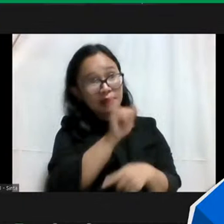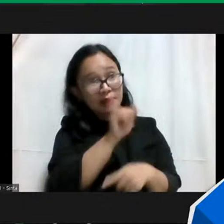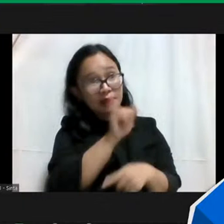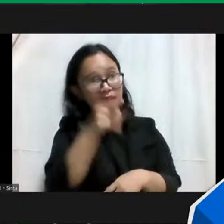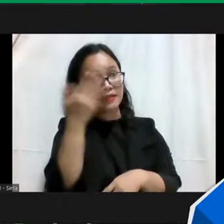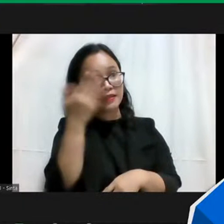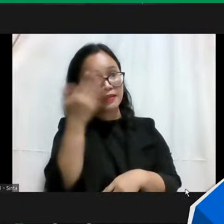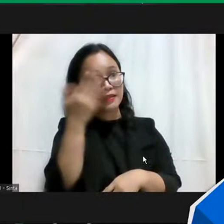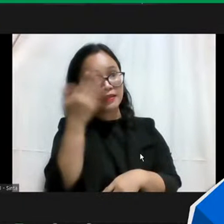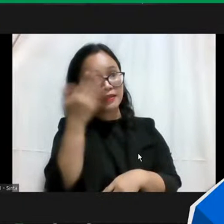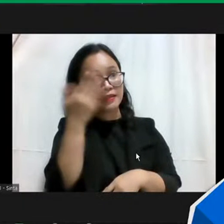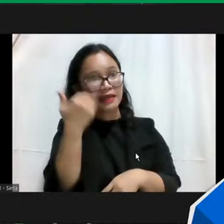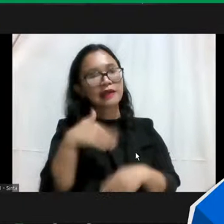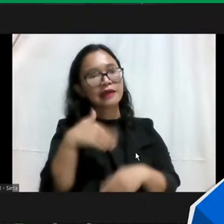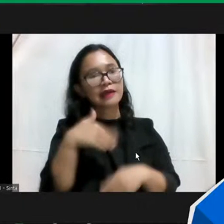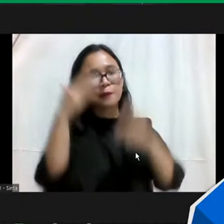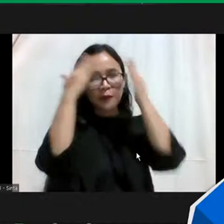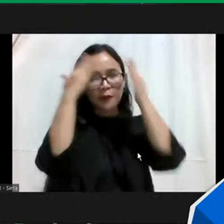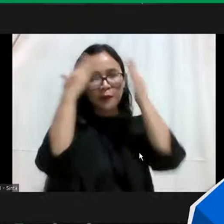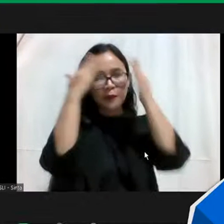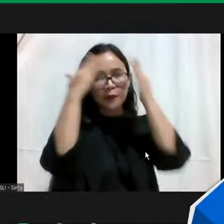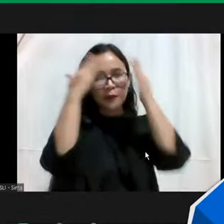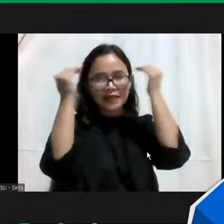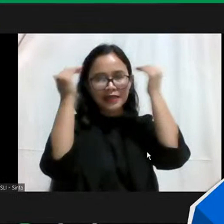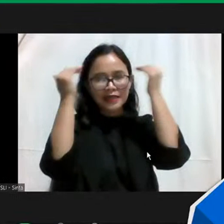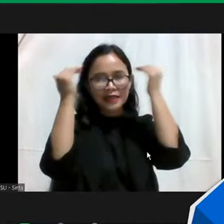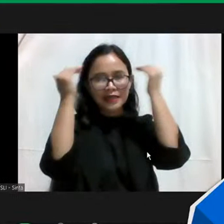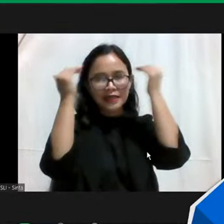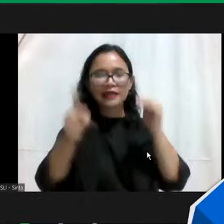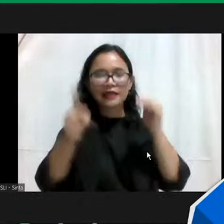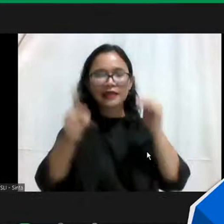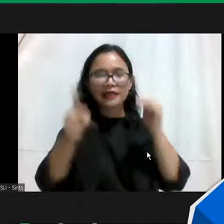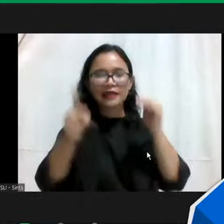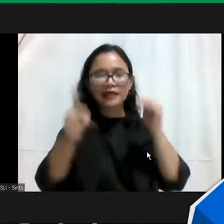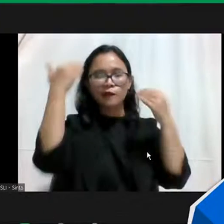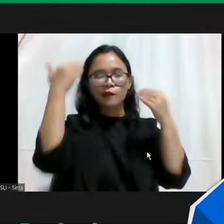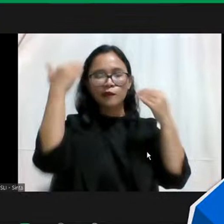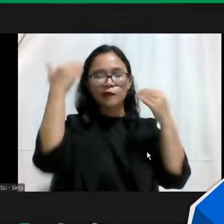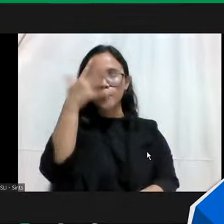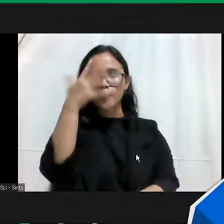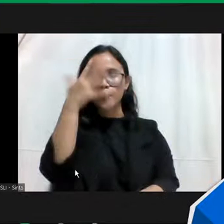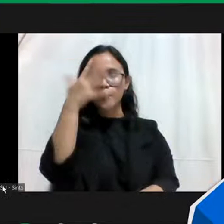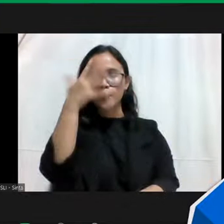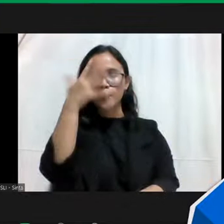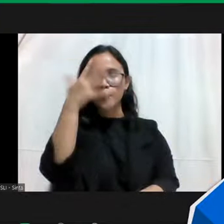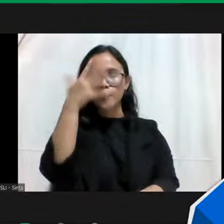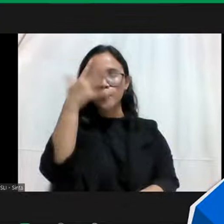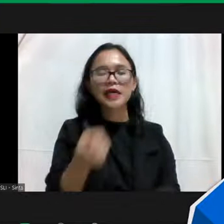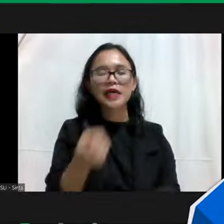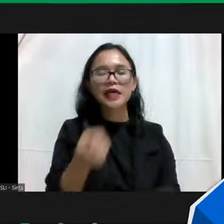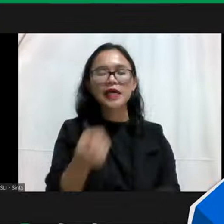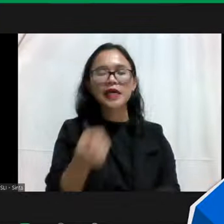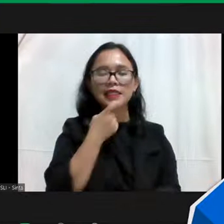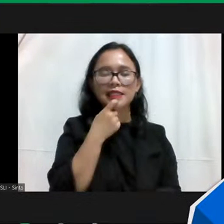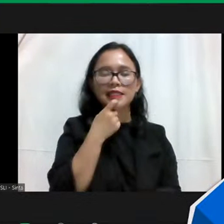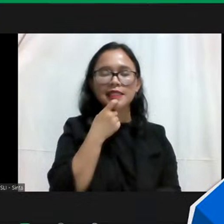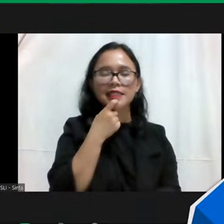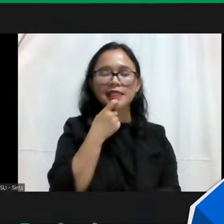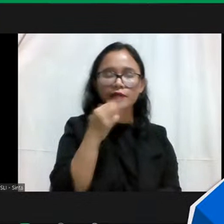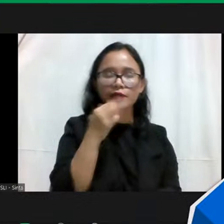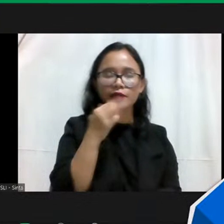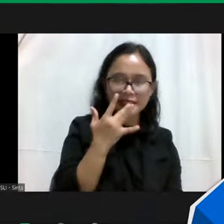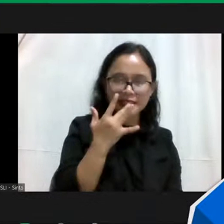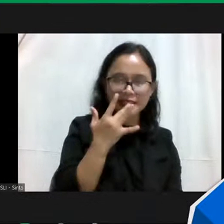Ibu beliau jelaskan tadi mungkin bisa punya peran dalam memastikan bahwa kelompok-kelompok masyarakat yang saya sebutkan